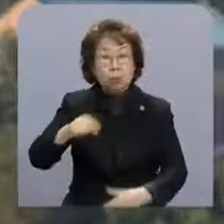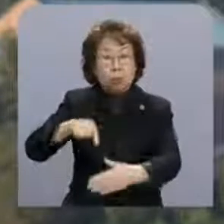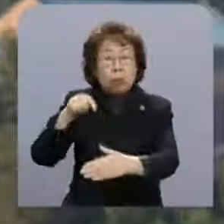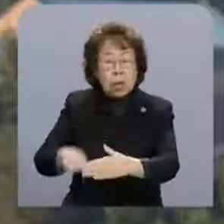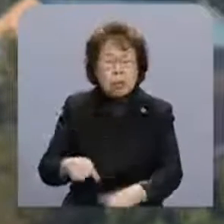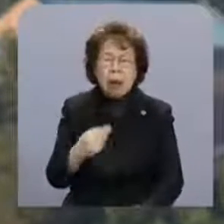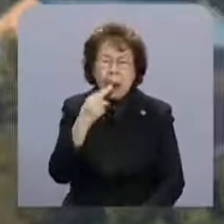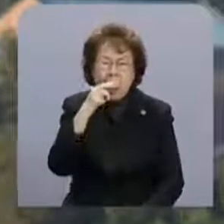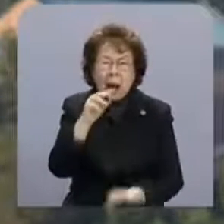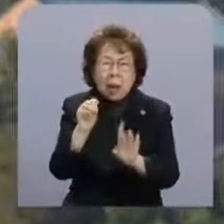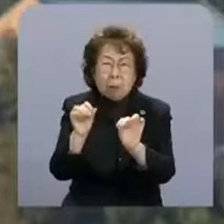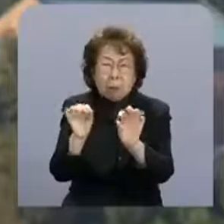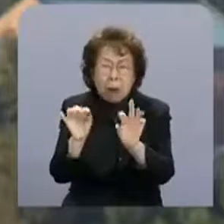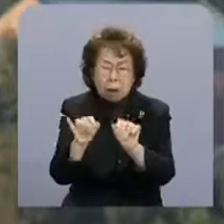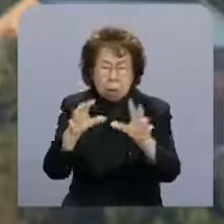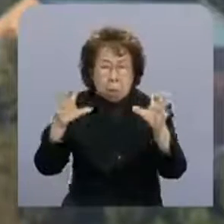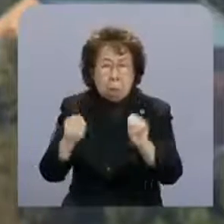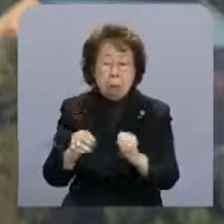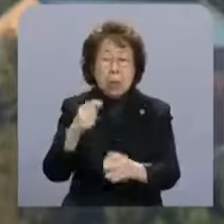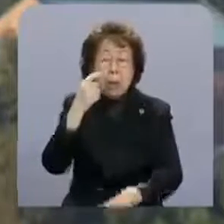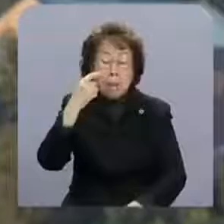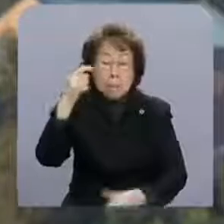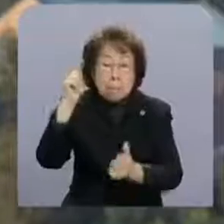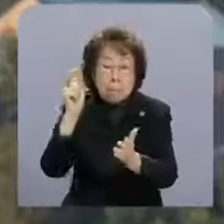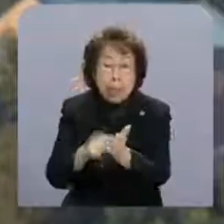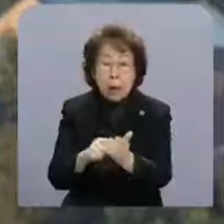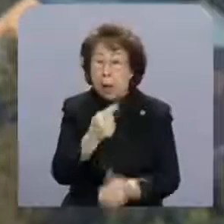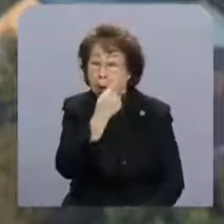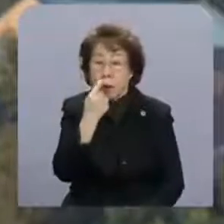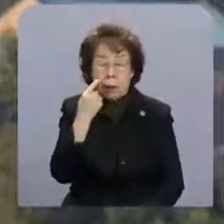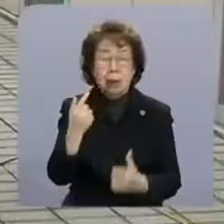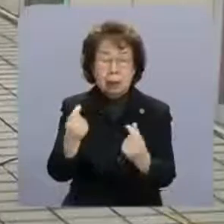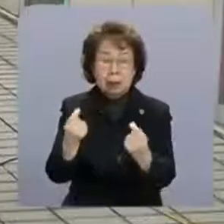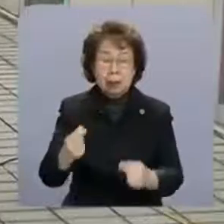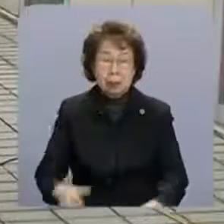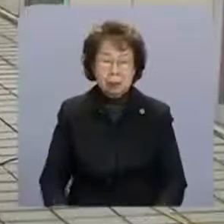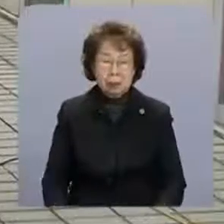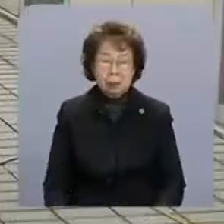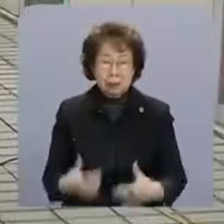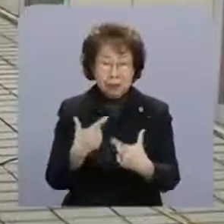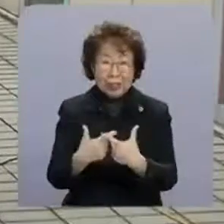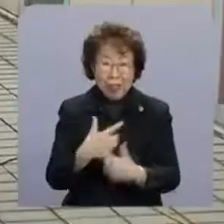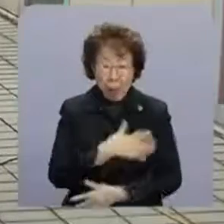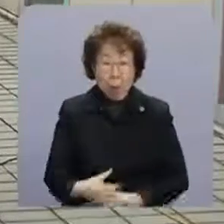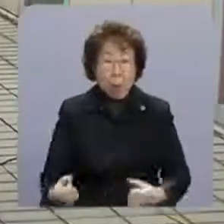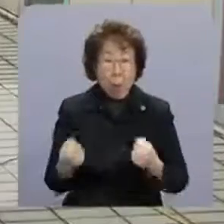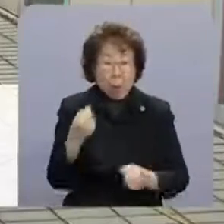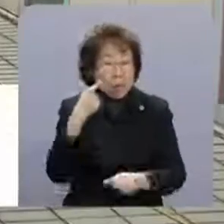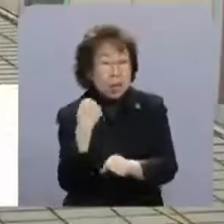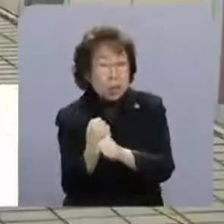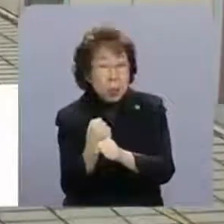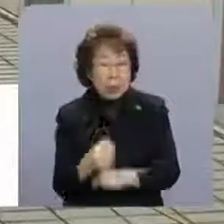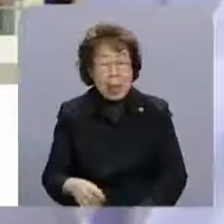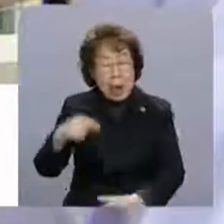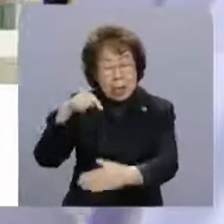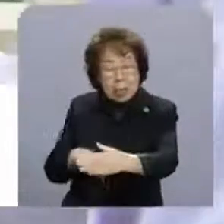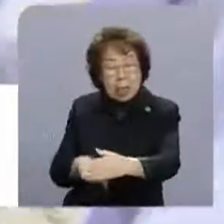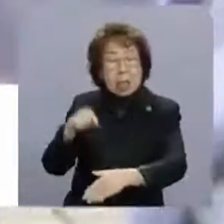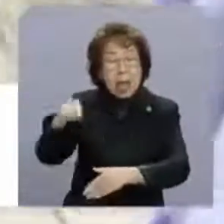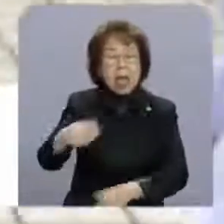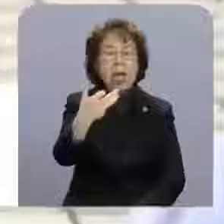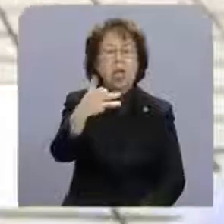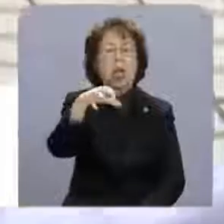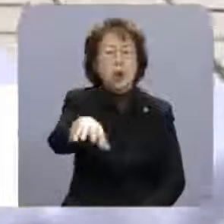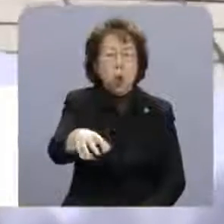이런 미세 플라스틱이 있다는 사실이 확인되고 있습니다 부산시 보건환경연구원 2 신뢰 18 고 3